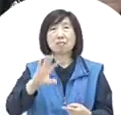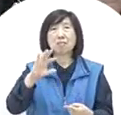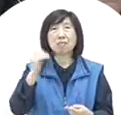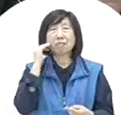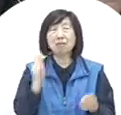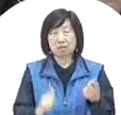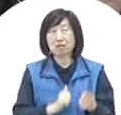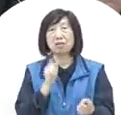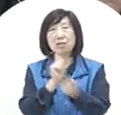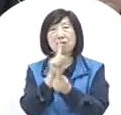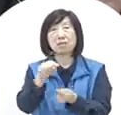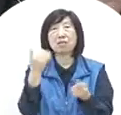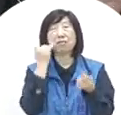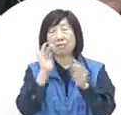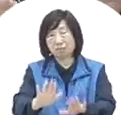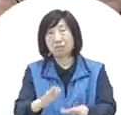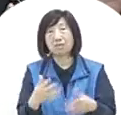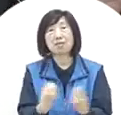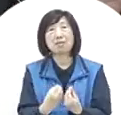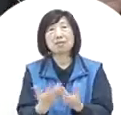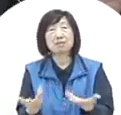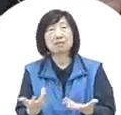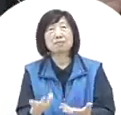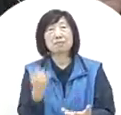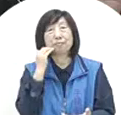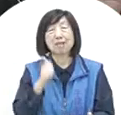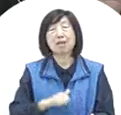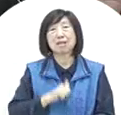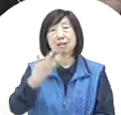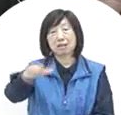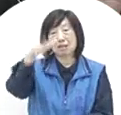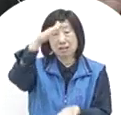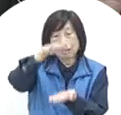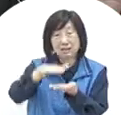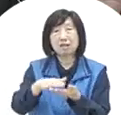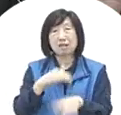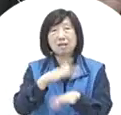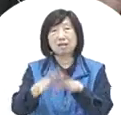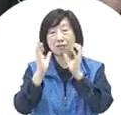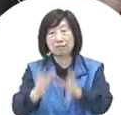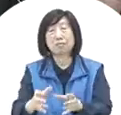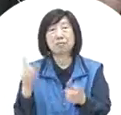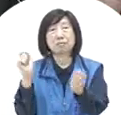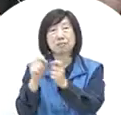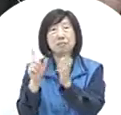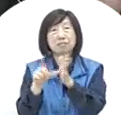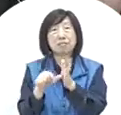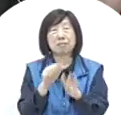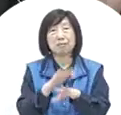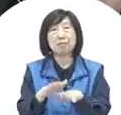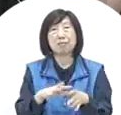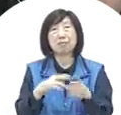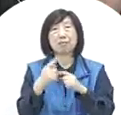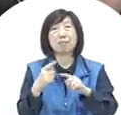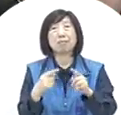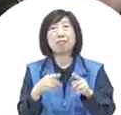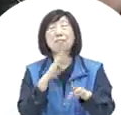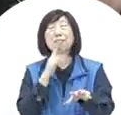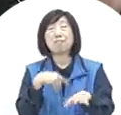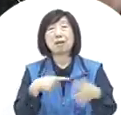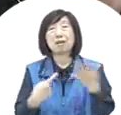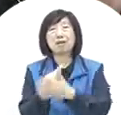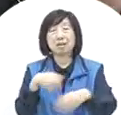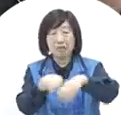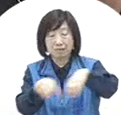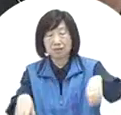都没有。 那现在 right now 呢？怎么办？ 万一都没有了，我们会设临时的这个。 我们现在都跟公所联络，只要缺水都会设